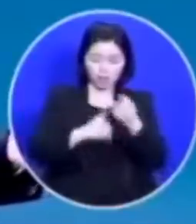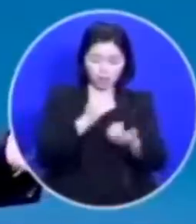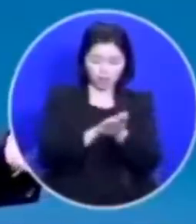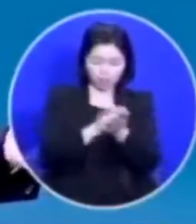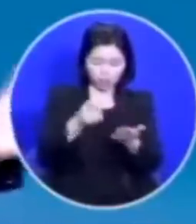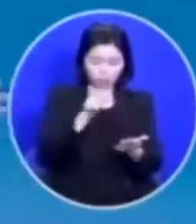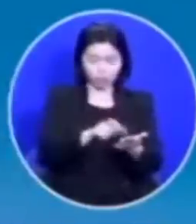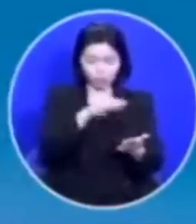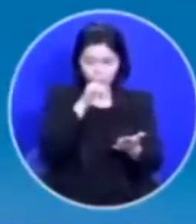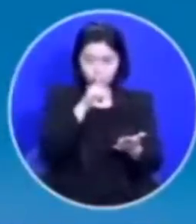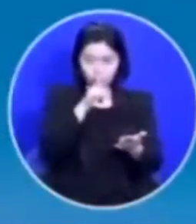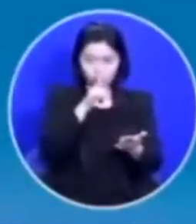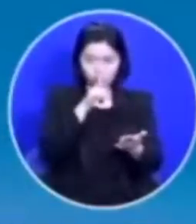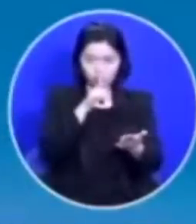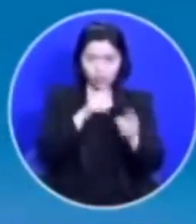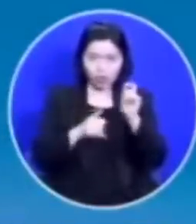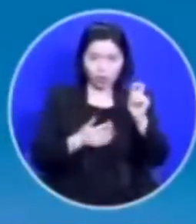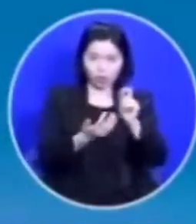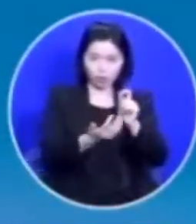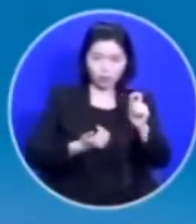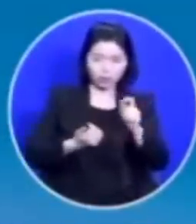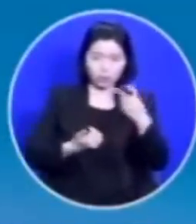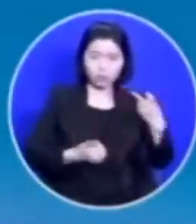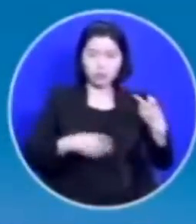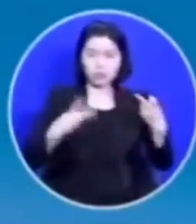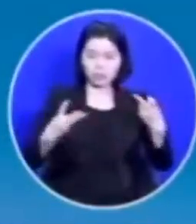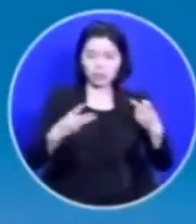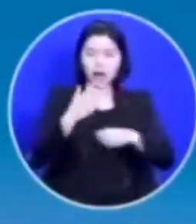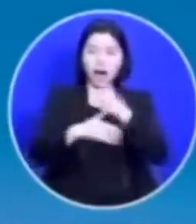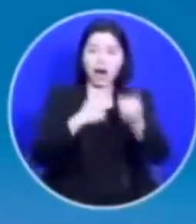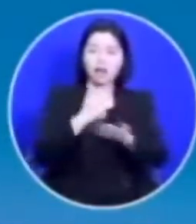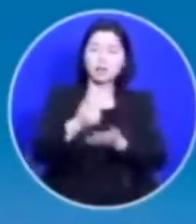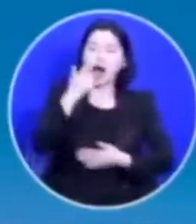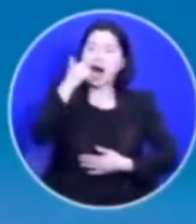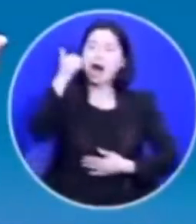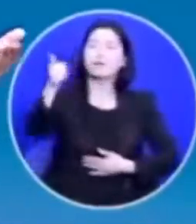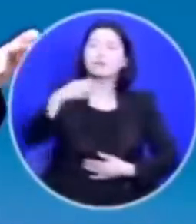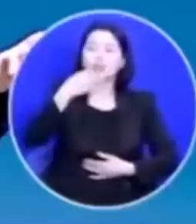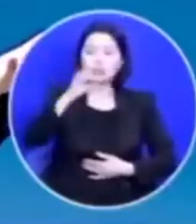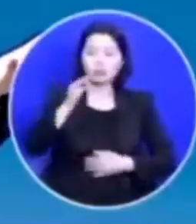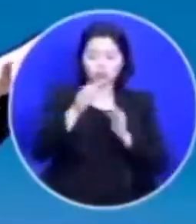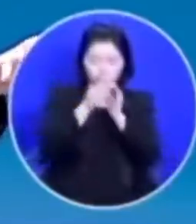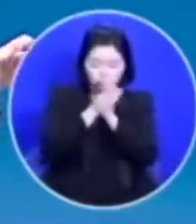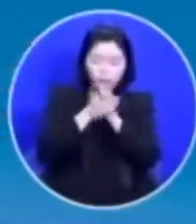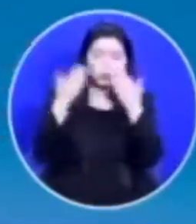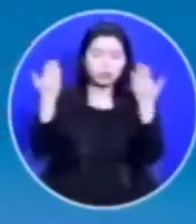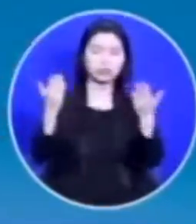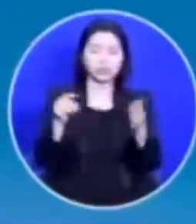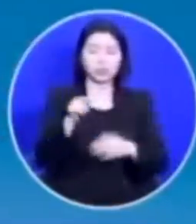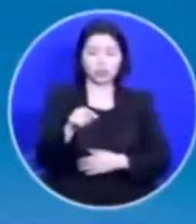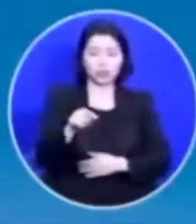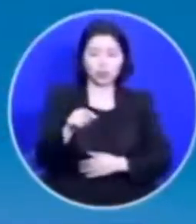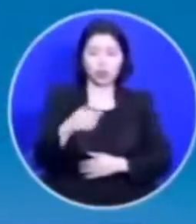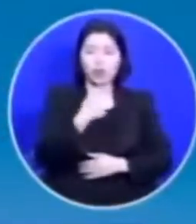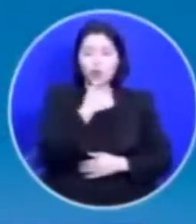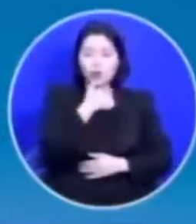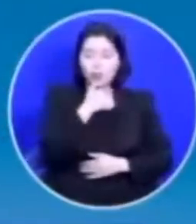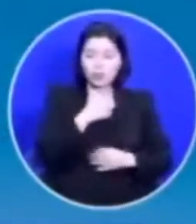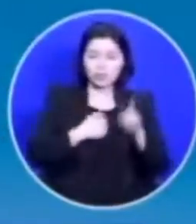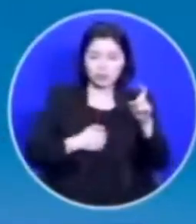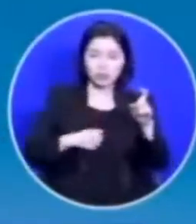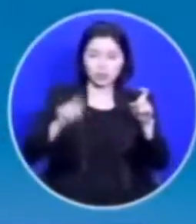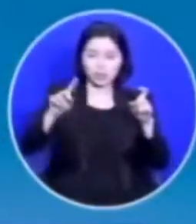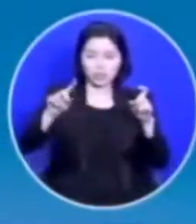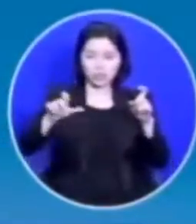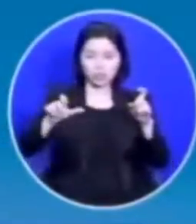있잖아요 고린도전서 12장 3절에 하나님을 아버지라고 부르고 기도하는 것 로마서 8장 15절